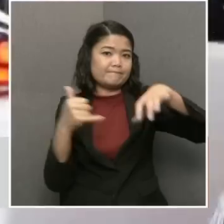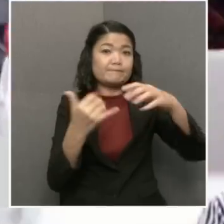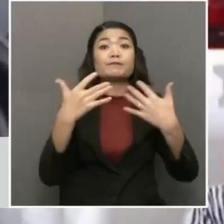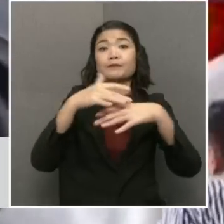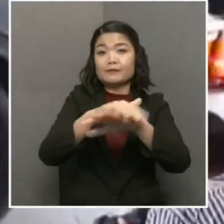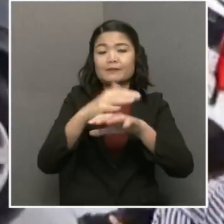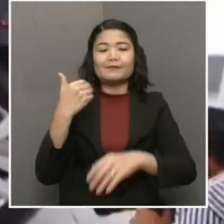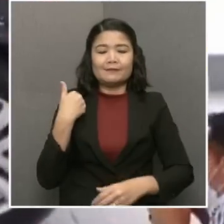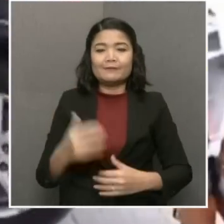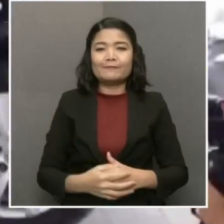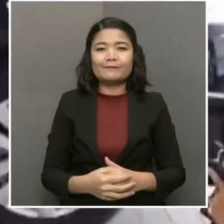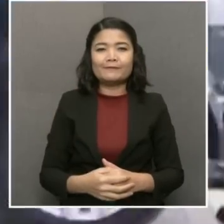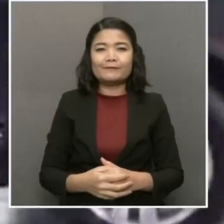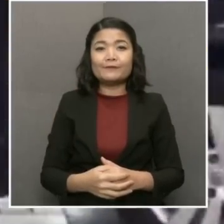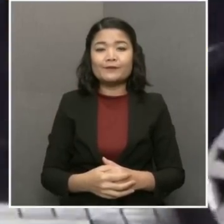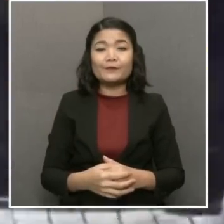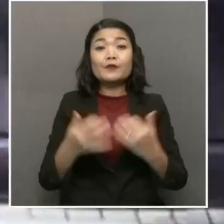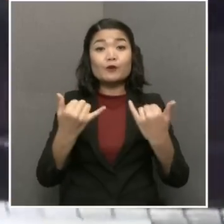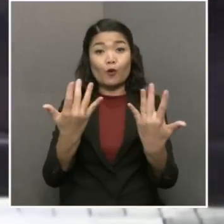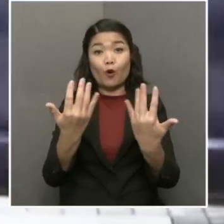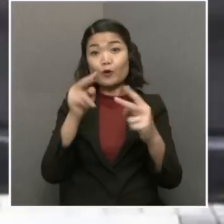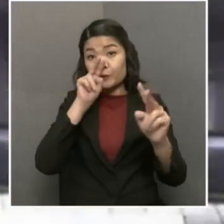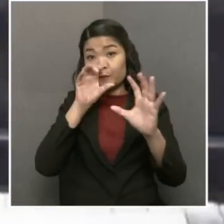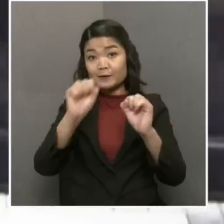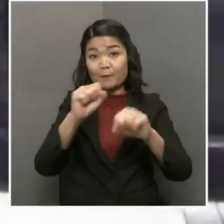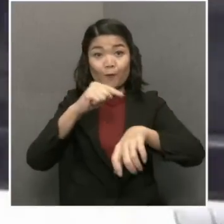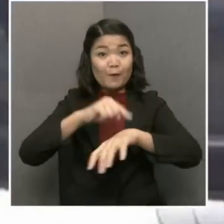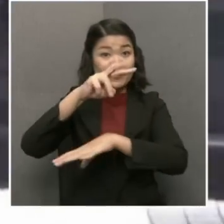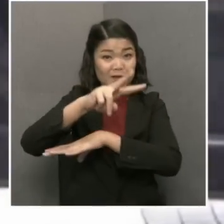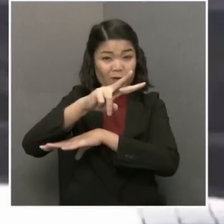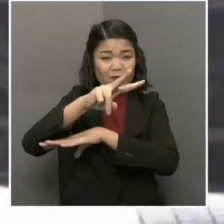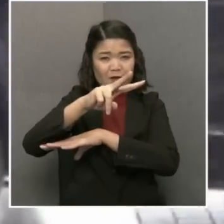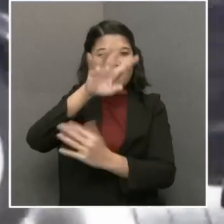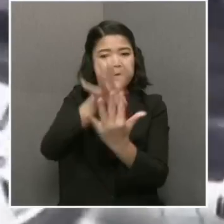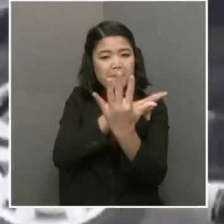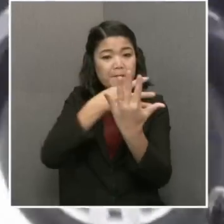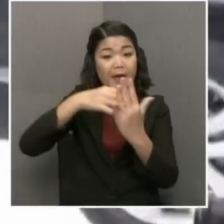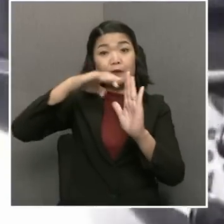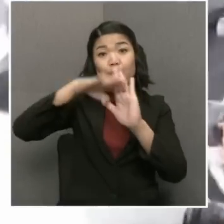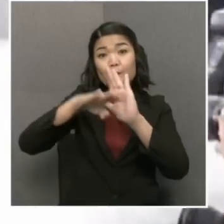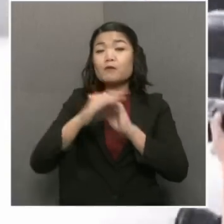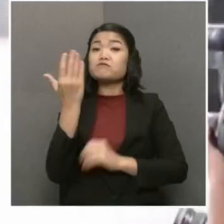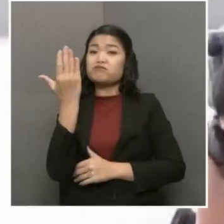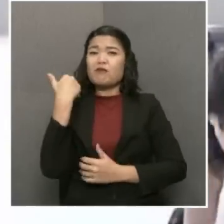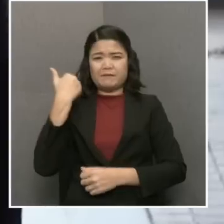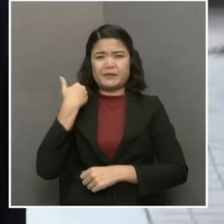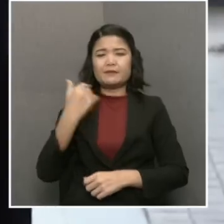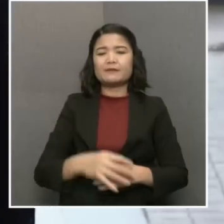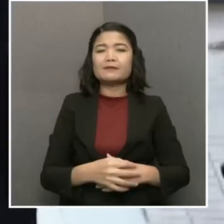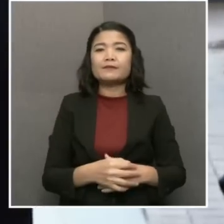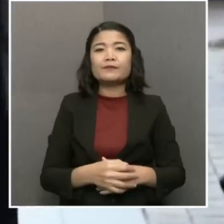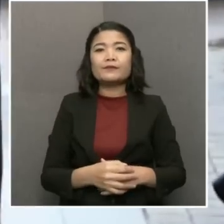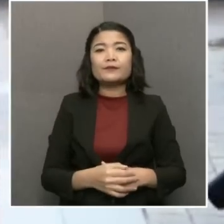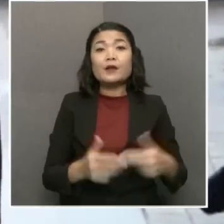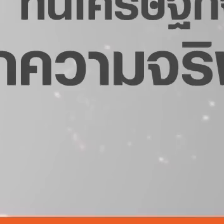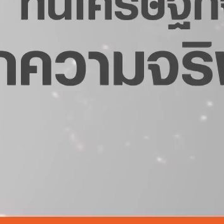ค่ะ ค่ะเดี๋ยววันนี้รอติดตามกันนะคะคุณผู้ชมเพราะว่าตามกำหนดการนะคะเมื่อวานนี้เนี่ยจริงๆอย่างรวมไทยสร้างช